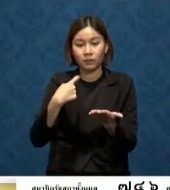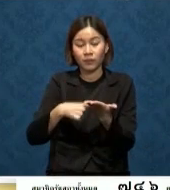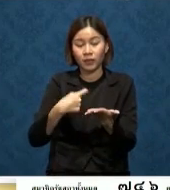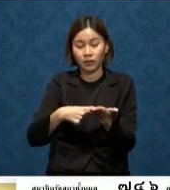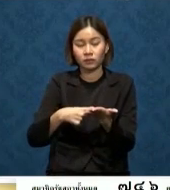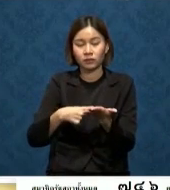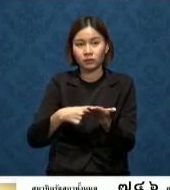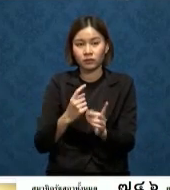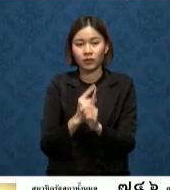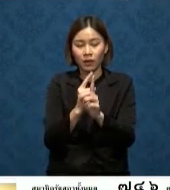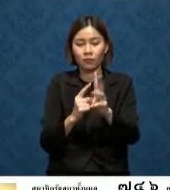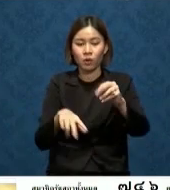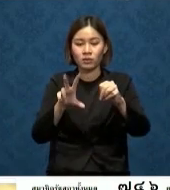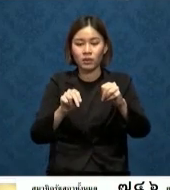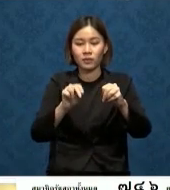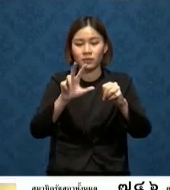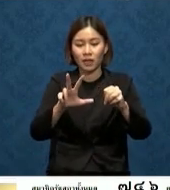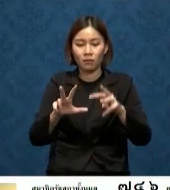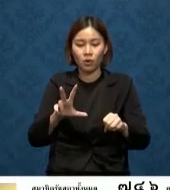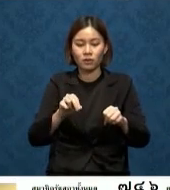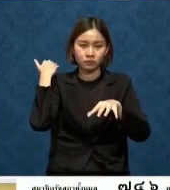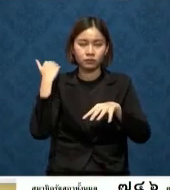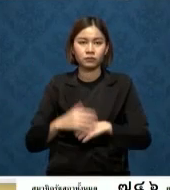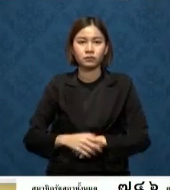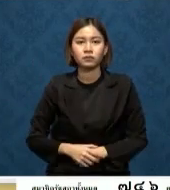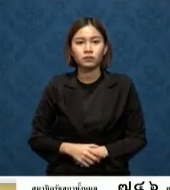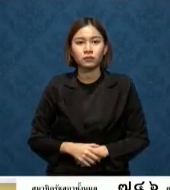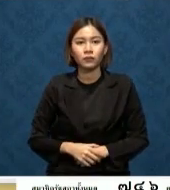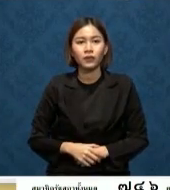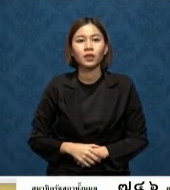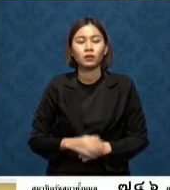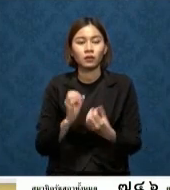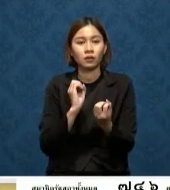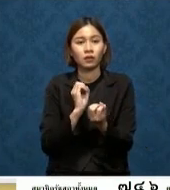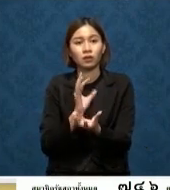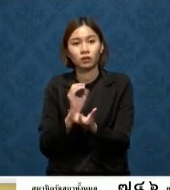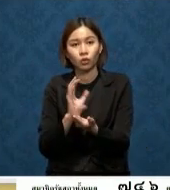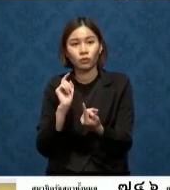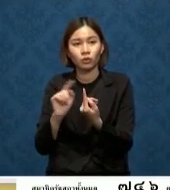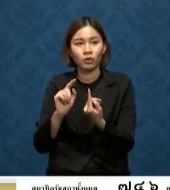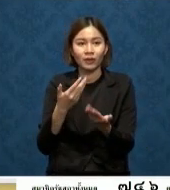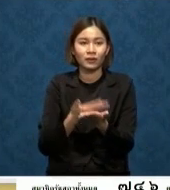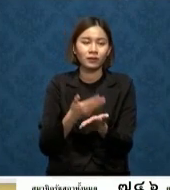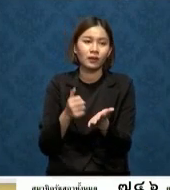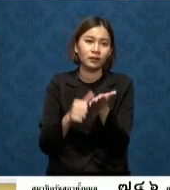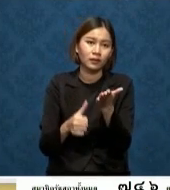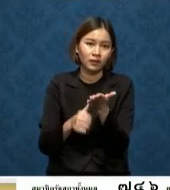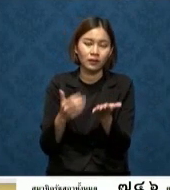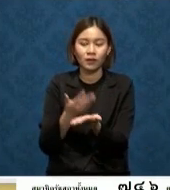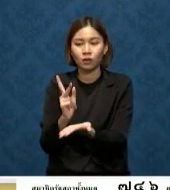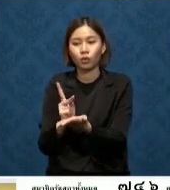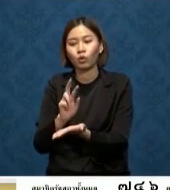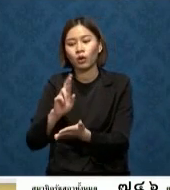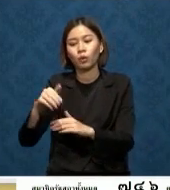ามมาตรา33 39หรือ40ยังมีความเดือดร้อนในเรื่องภาวะหนี้สินของเงินกู้นอก